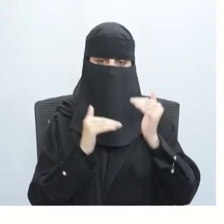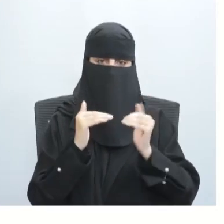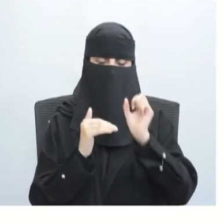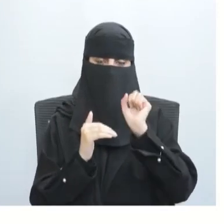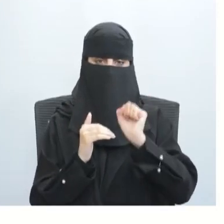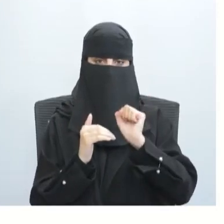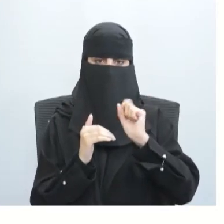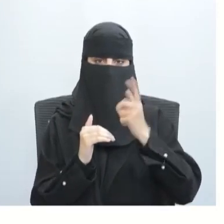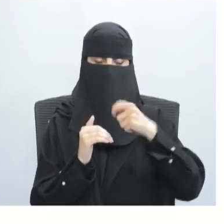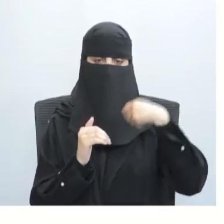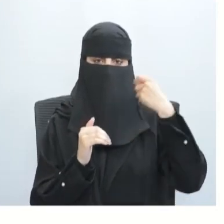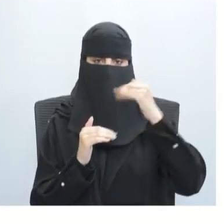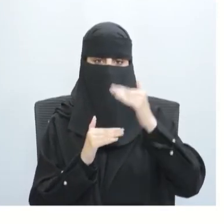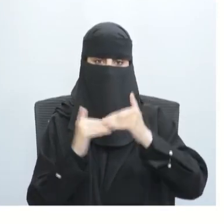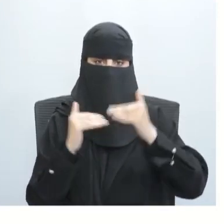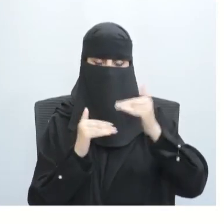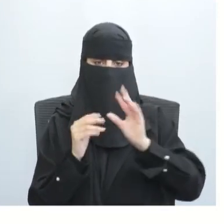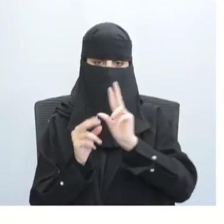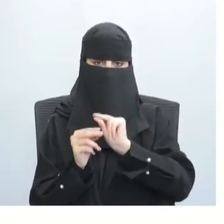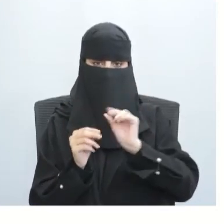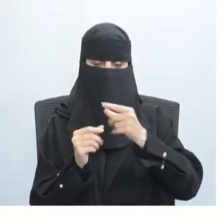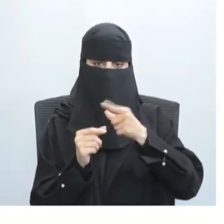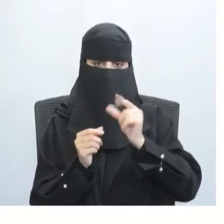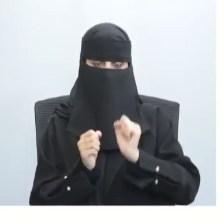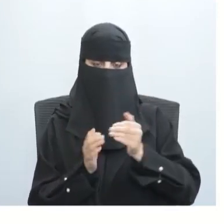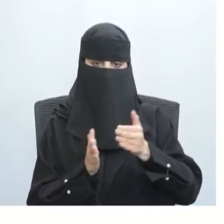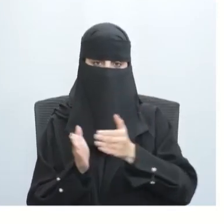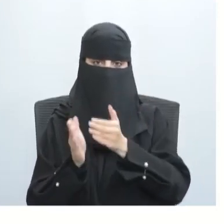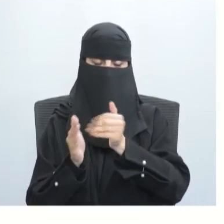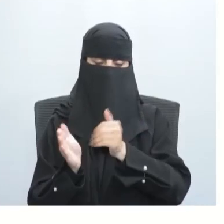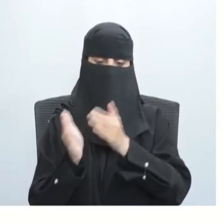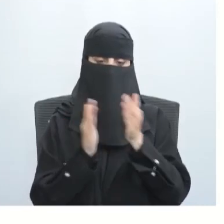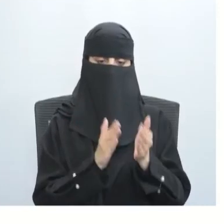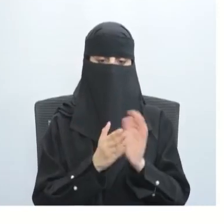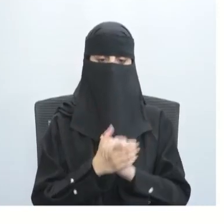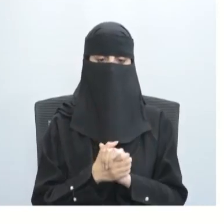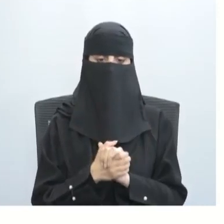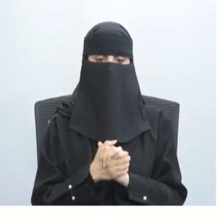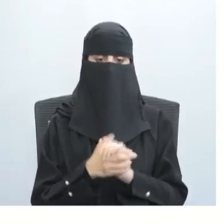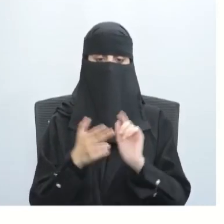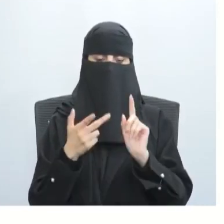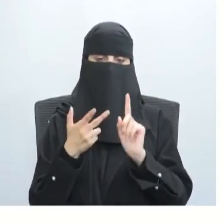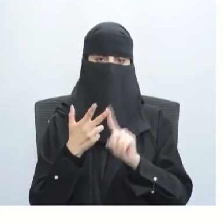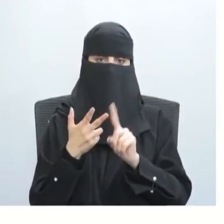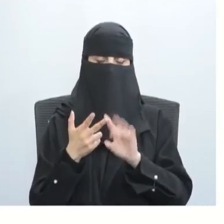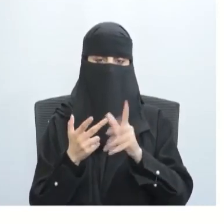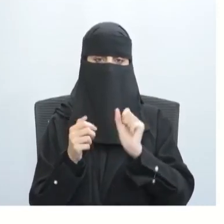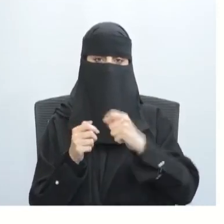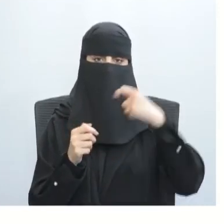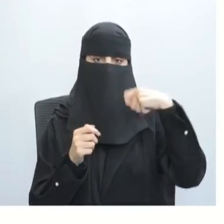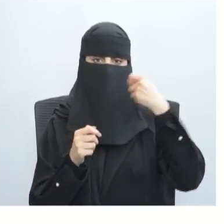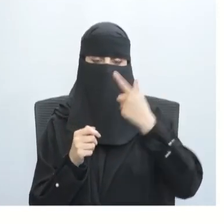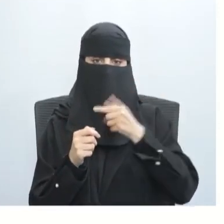محاذاه المقاطع على المسار الصحيح ايضا في الايقونه التي تليها تقسيم المقطع